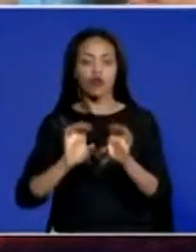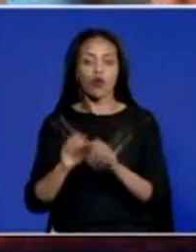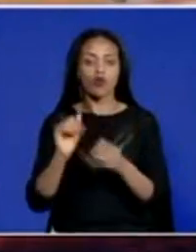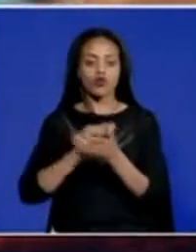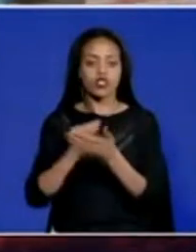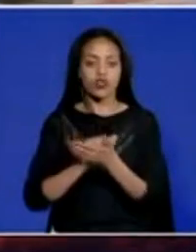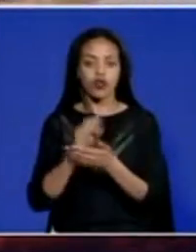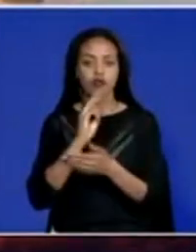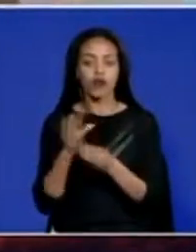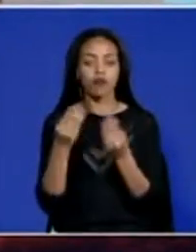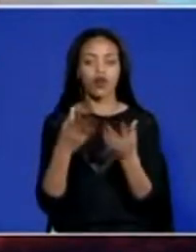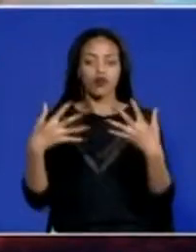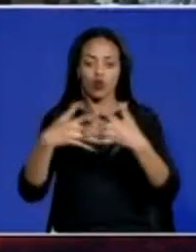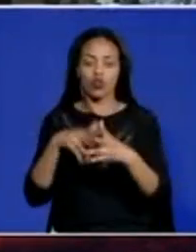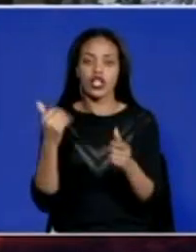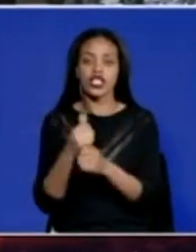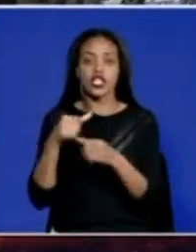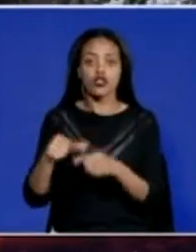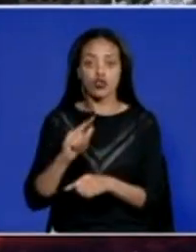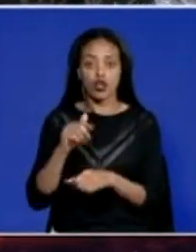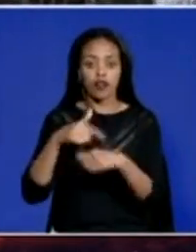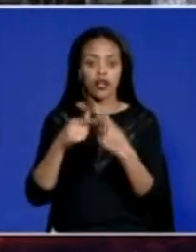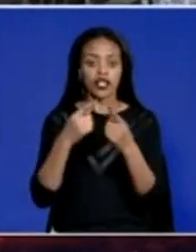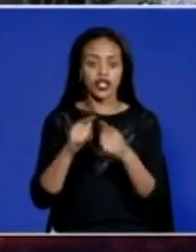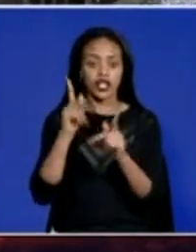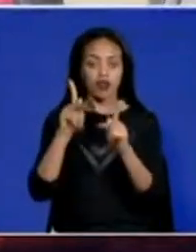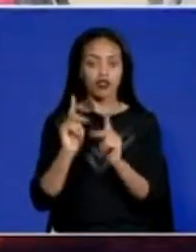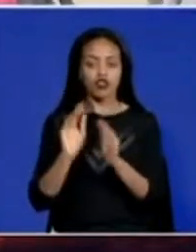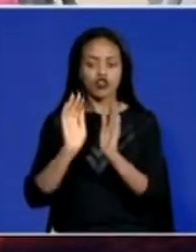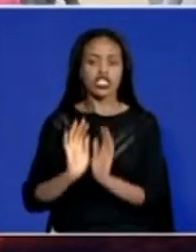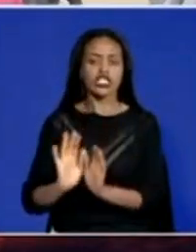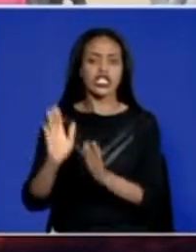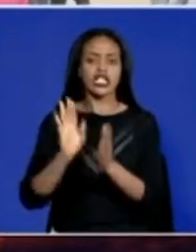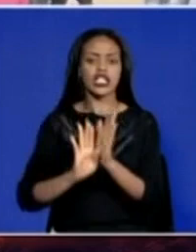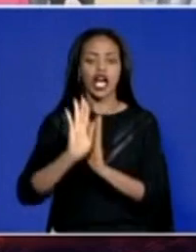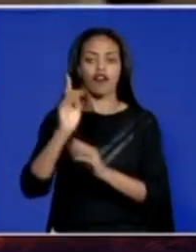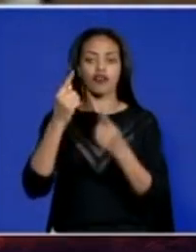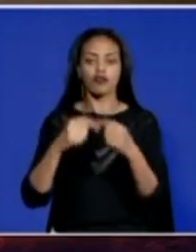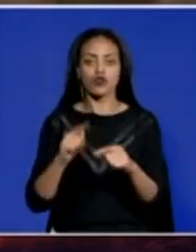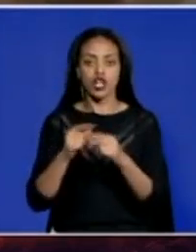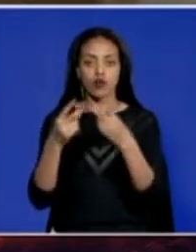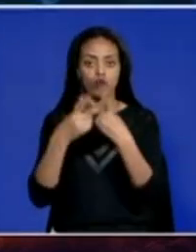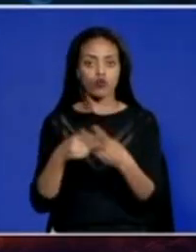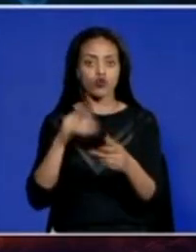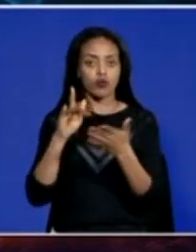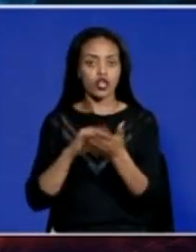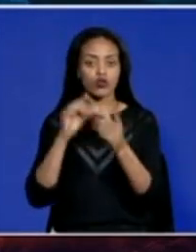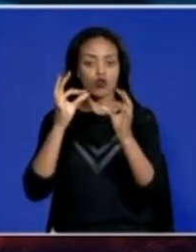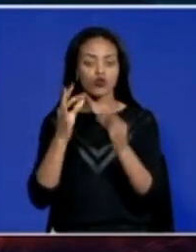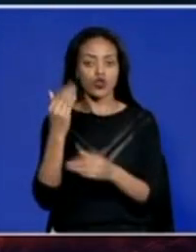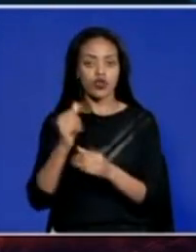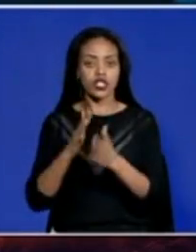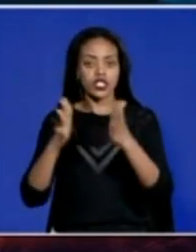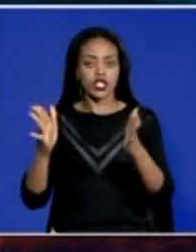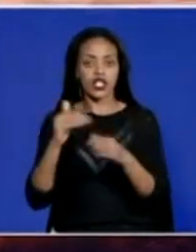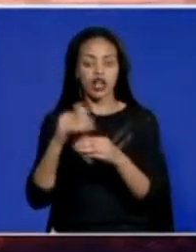ሳሙናን ማይን ብምቕራብ ተዋዲዱ እናሰርሐ ፀኒሑ እዩ ኣብ ከይዲ ግን ኣብ ሕብረተሰብ ሸለልተኝነት ንዓበይ ብምምፅኡ ኣብ መወሸቢ ማእኸላት ተወሲኑ ዝነበረ ዝርግሐ እቲ